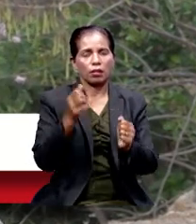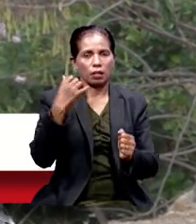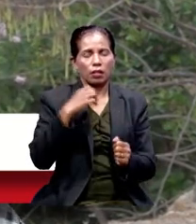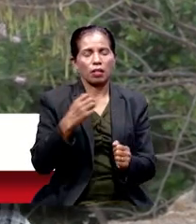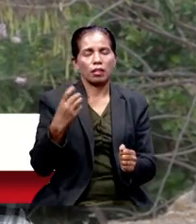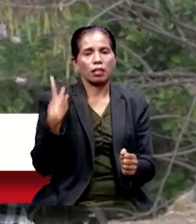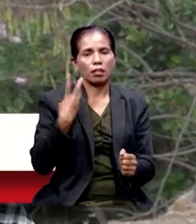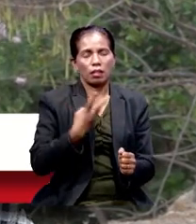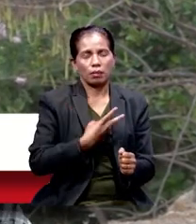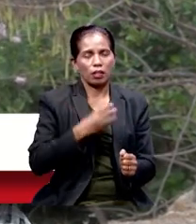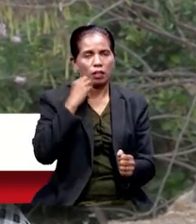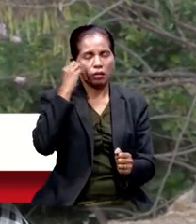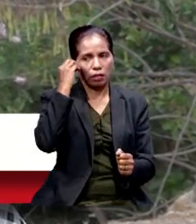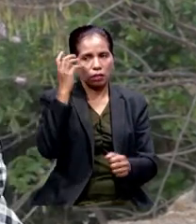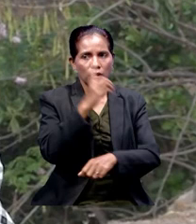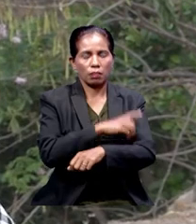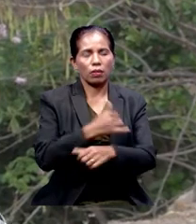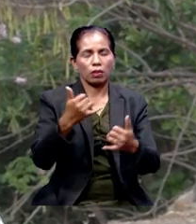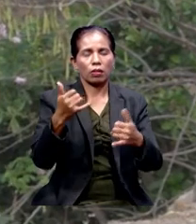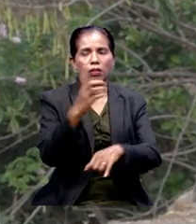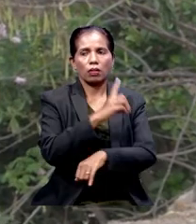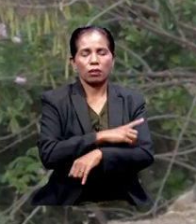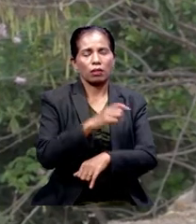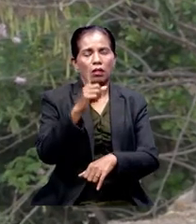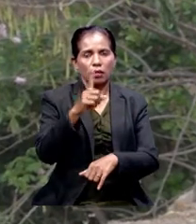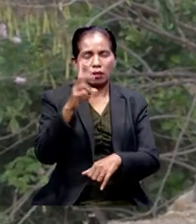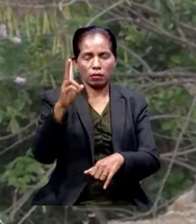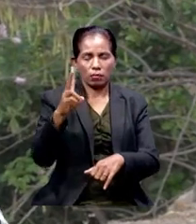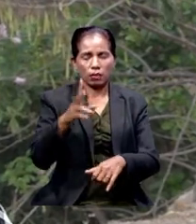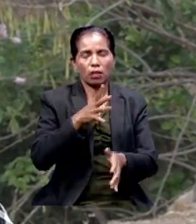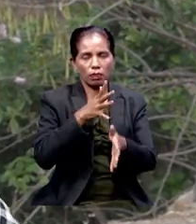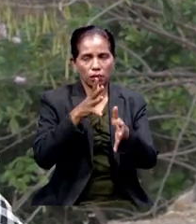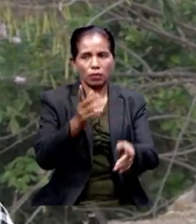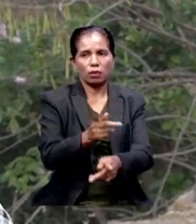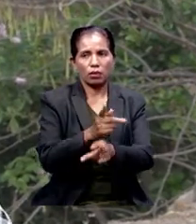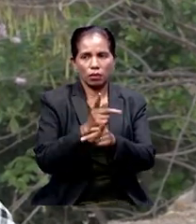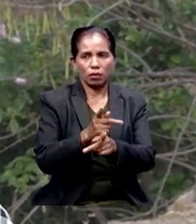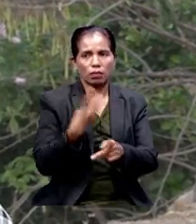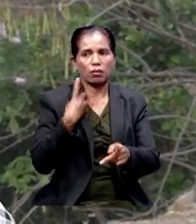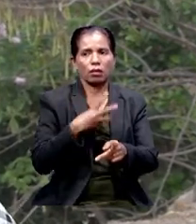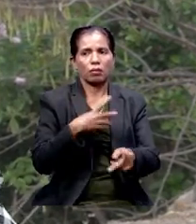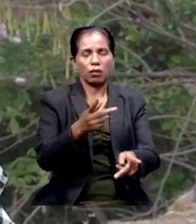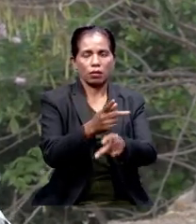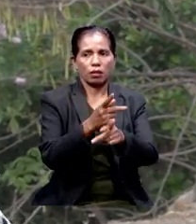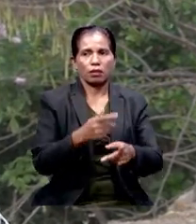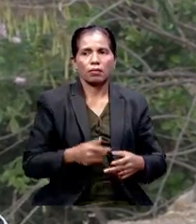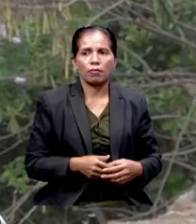Mai halimar lorong daru ba fali. Ne bo mas anu ing hela ne bo kui daru hela liu flame kui daru.